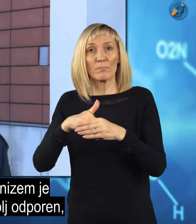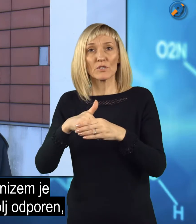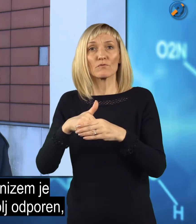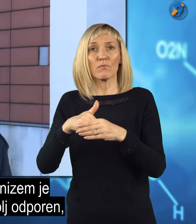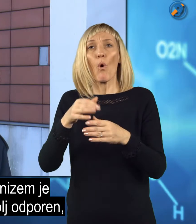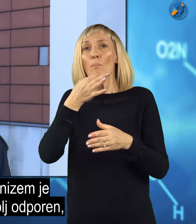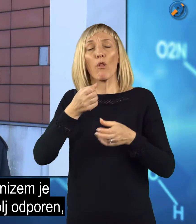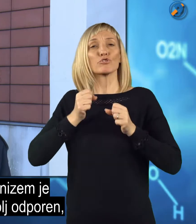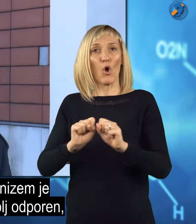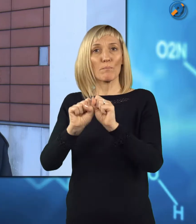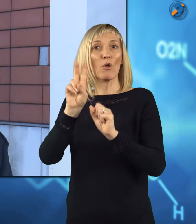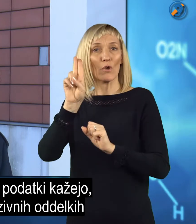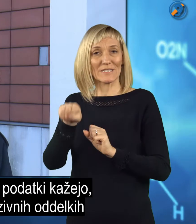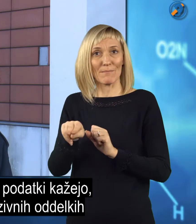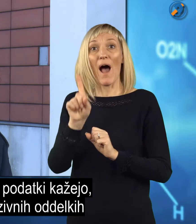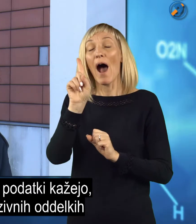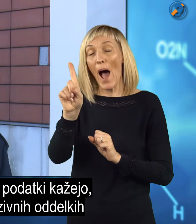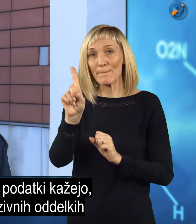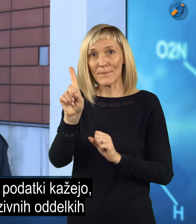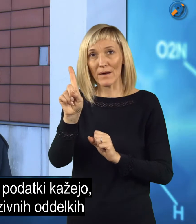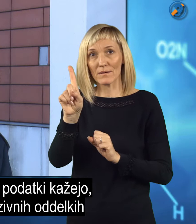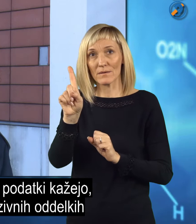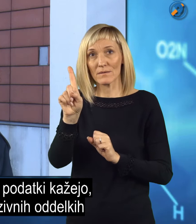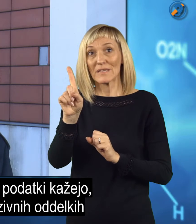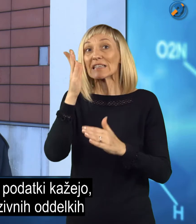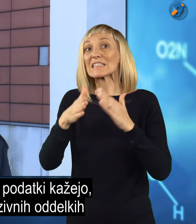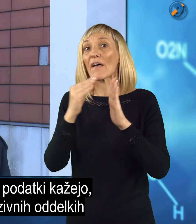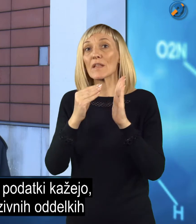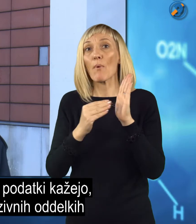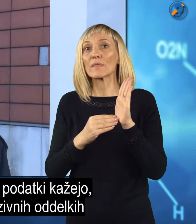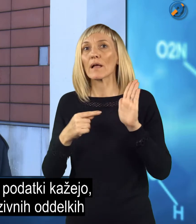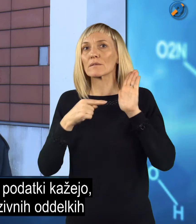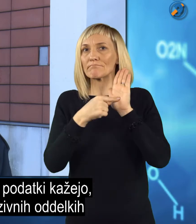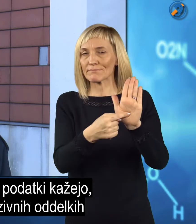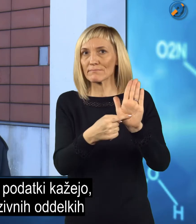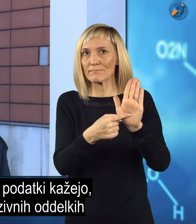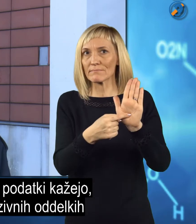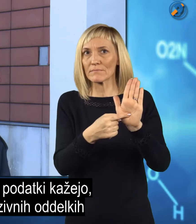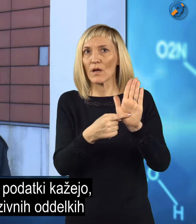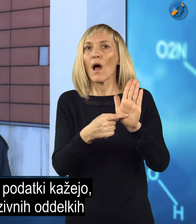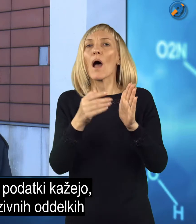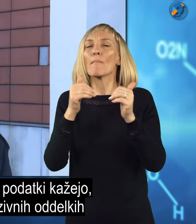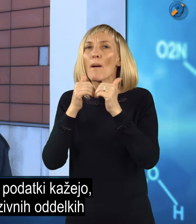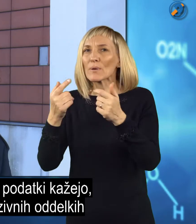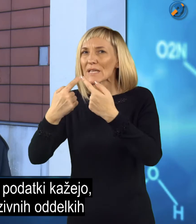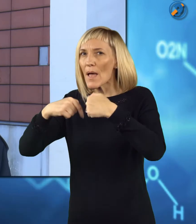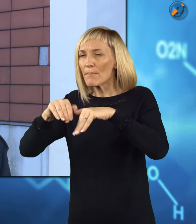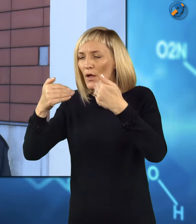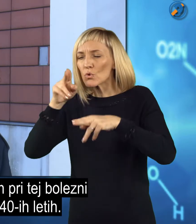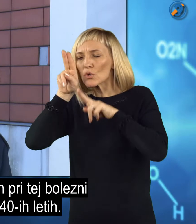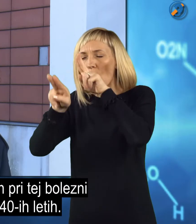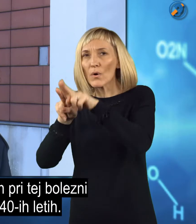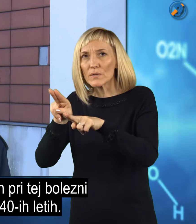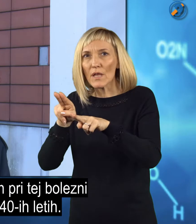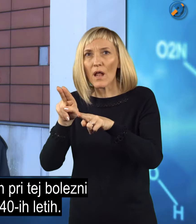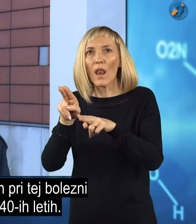načeloma bolj odporen, vendar kot zadnji podatki kažejo, imamo na intenzivnih oddelkih